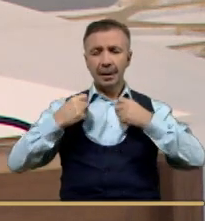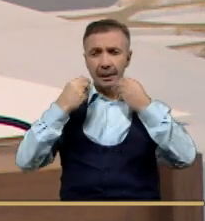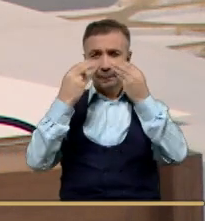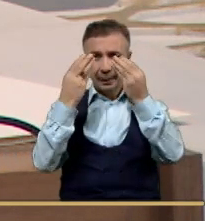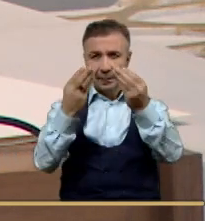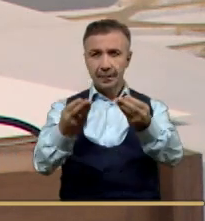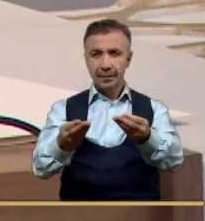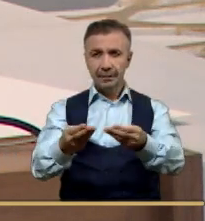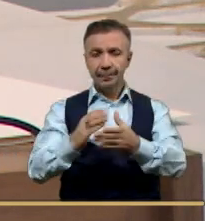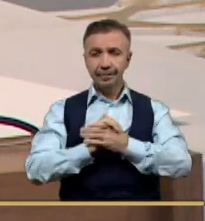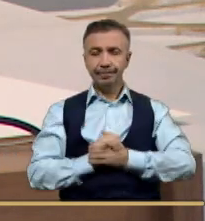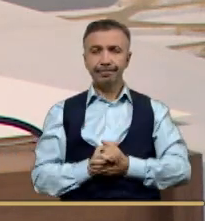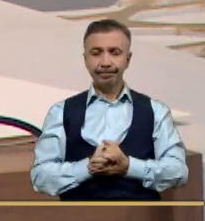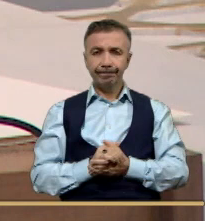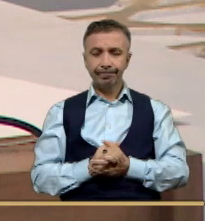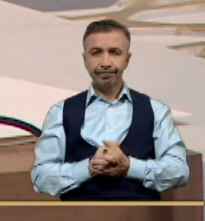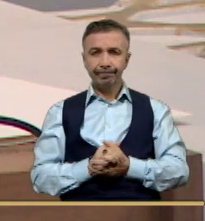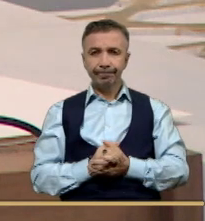eylesin.